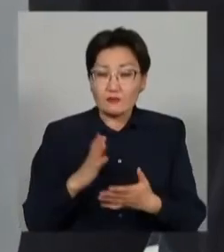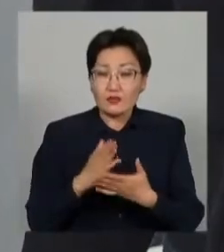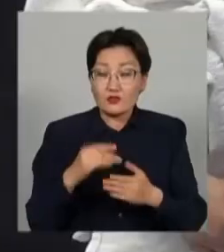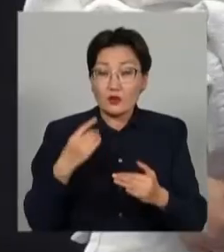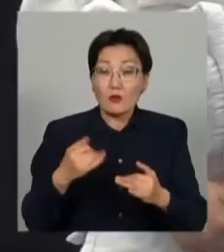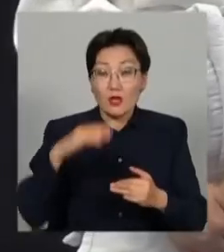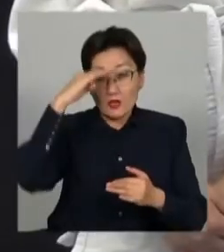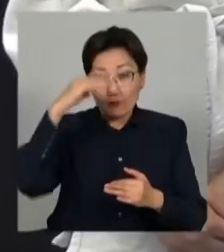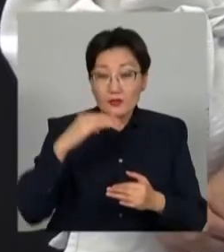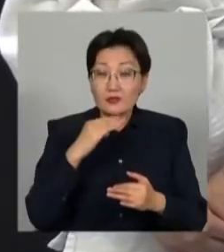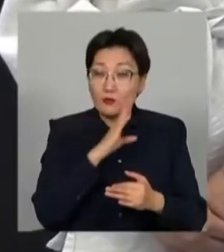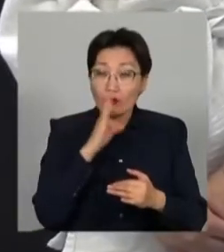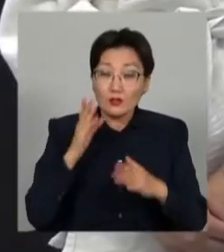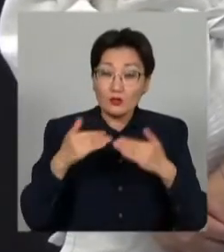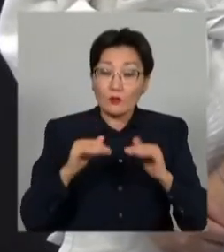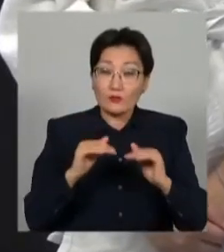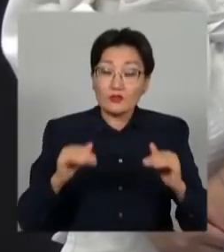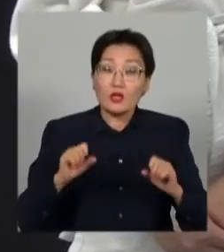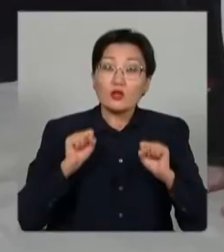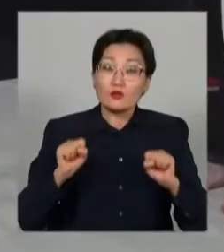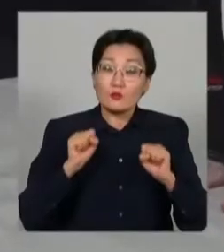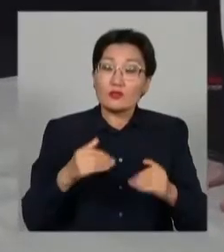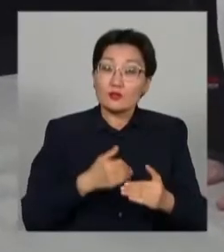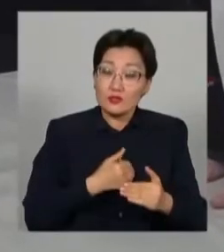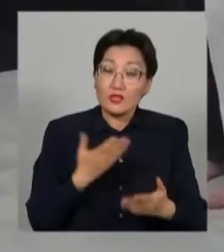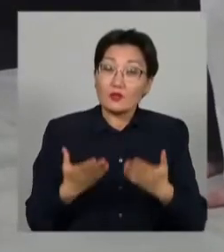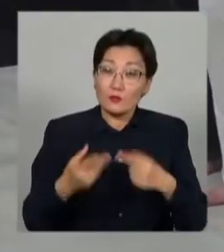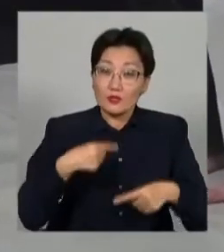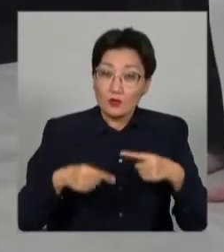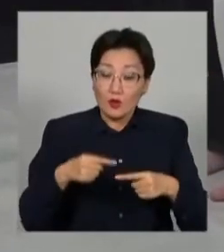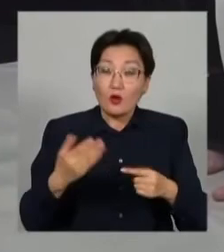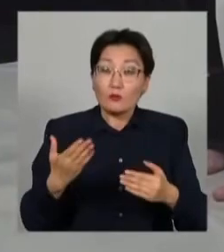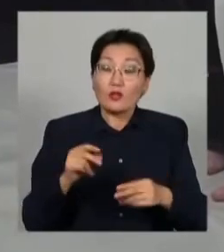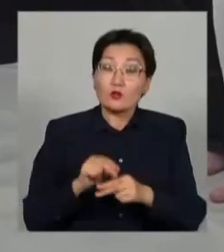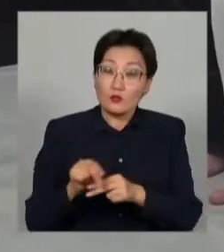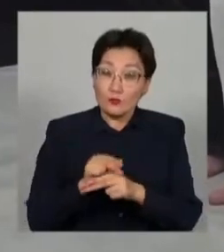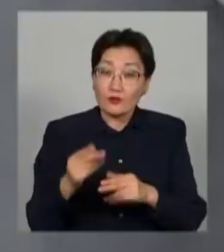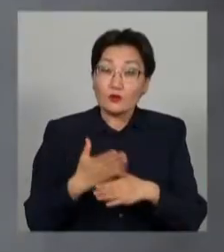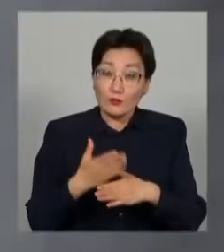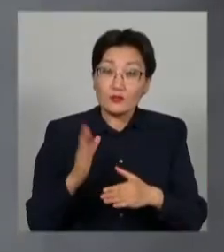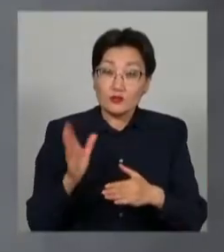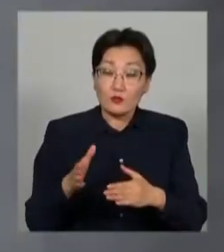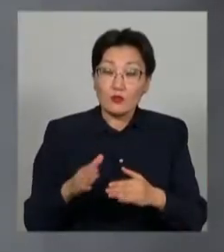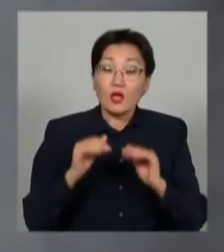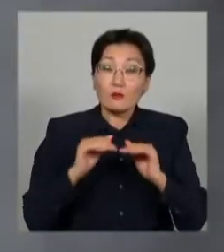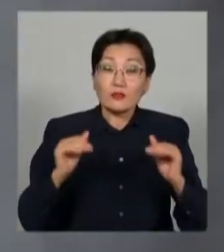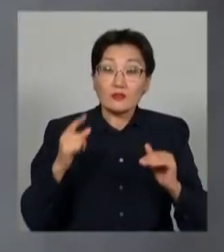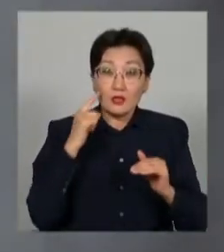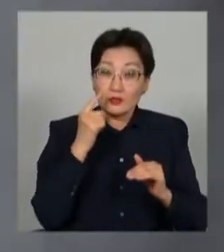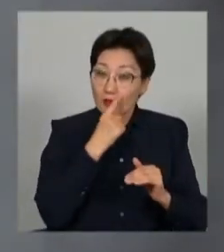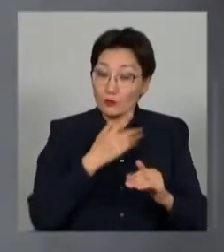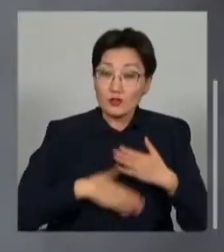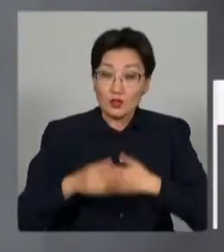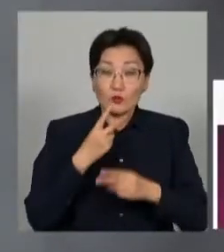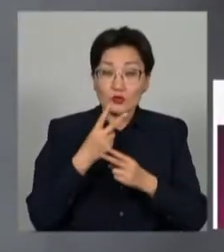айтуынша ата-анасынсыз қалған балалар спортшы болғысы келсе бетінен қақпай керісінше белін буып қолдау көрсету керек. Балалардың көзіндегі қуанышты көрген